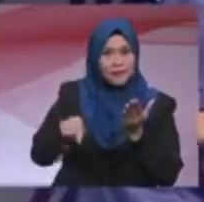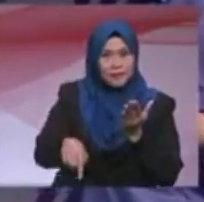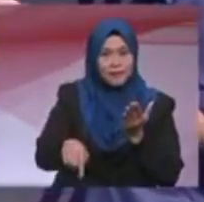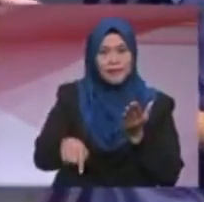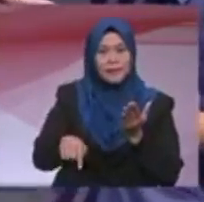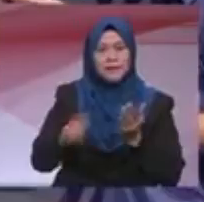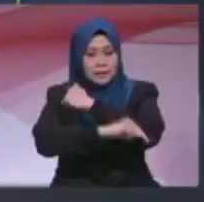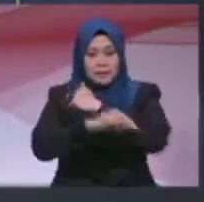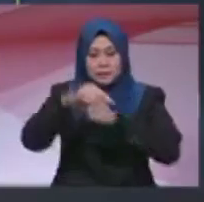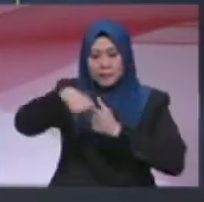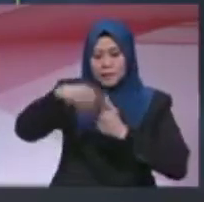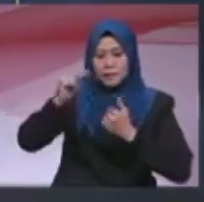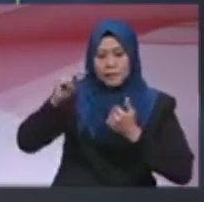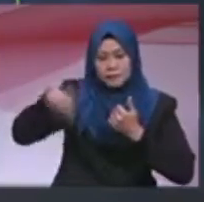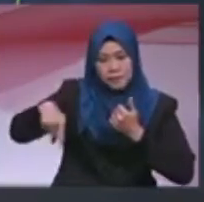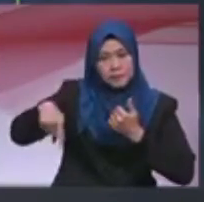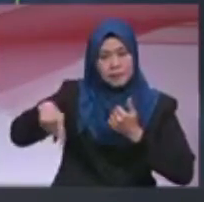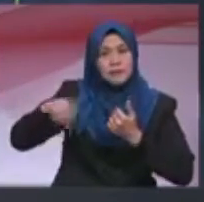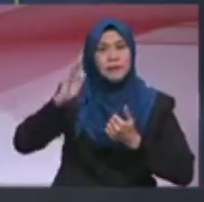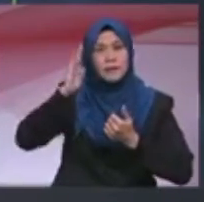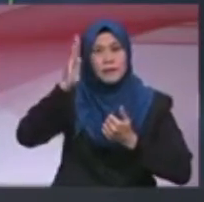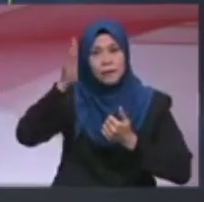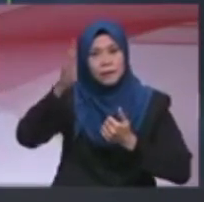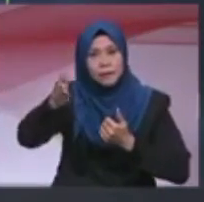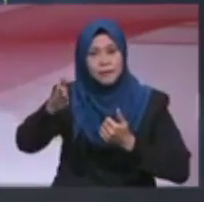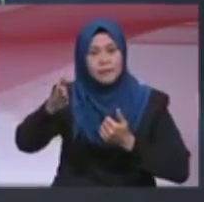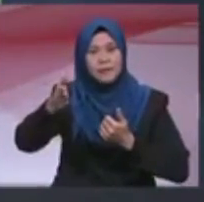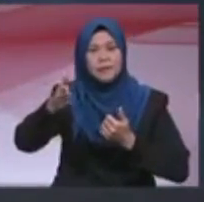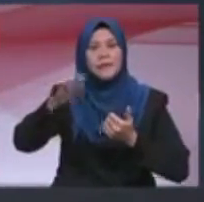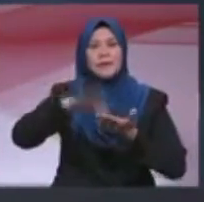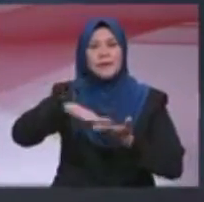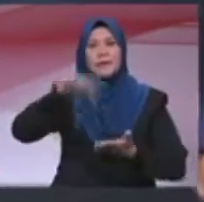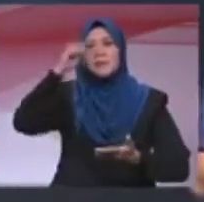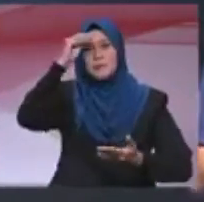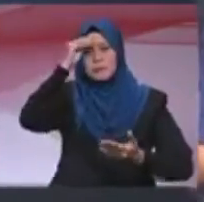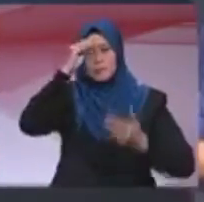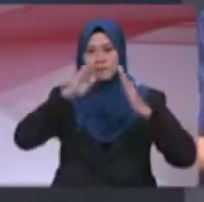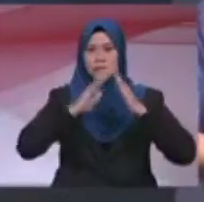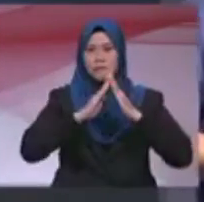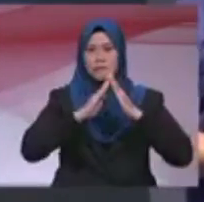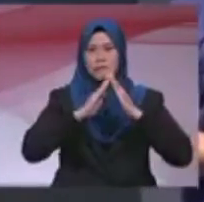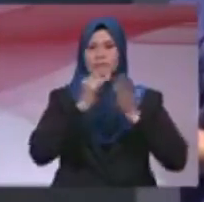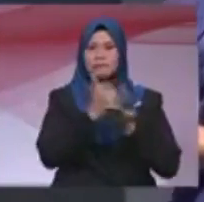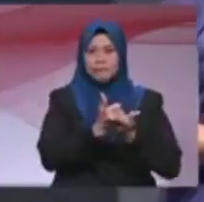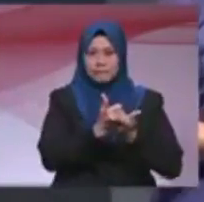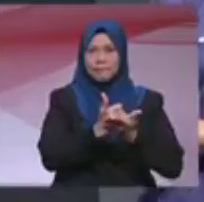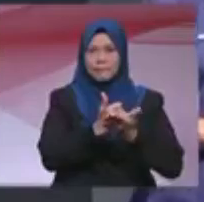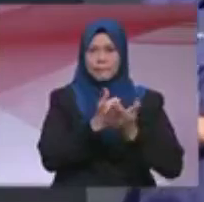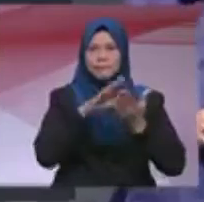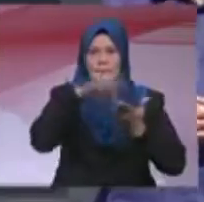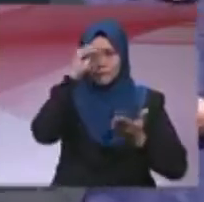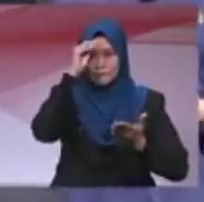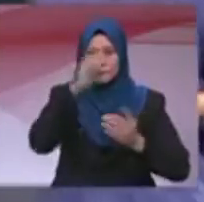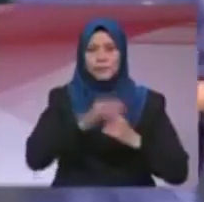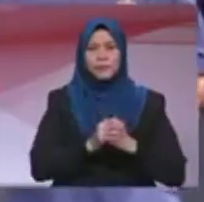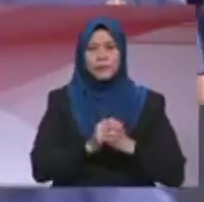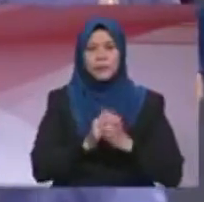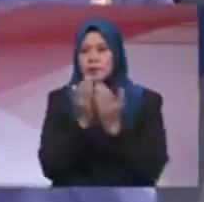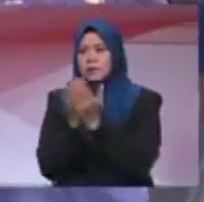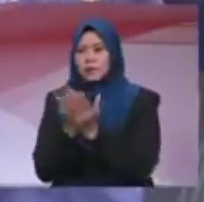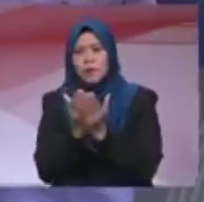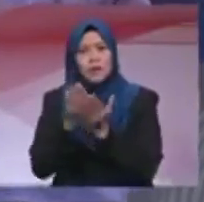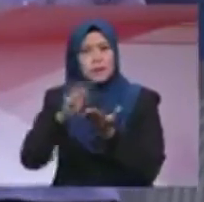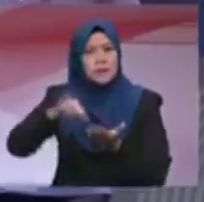negeri PKP akan melaksanakan pembelajaran di rumah. Bagaimana pula dengan murid sekolah